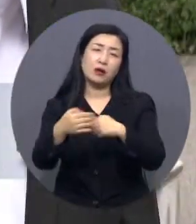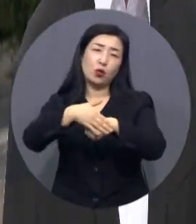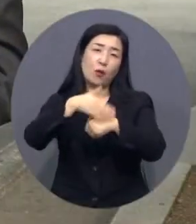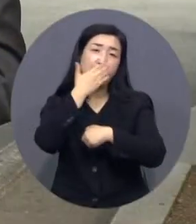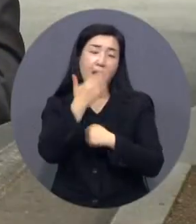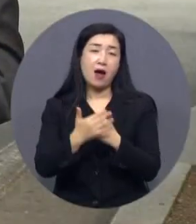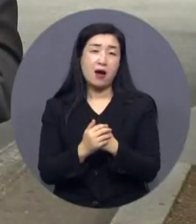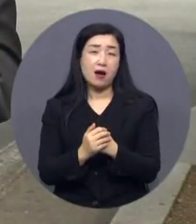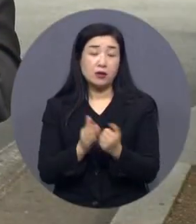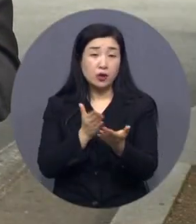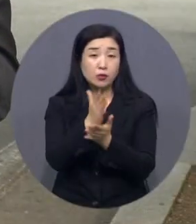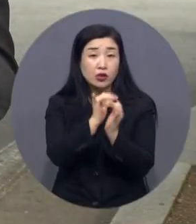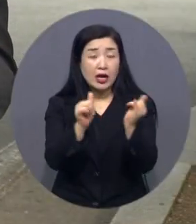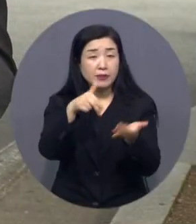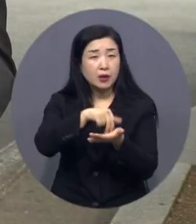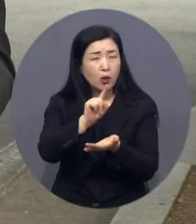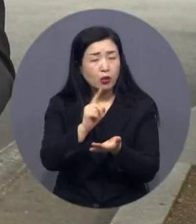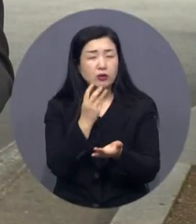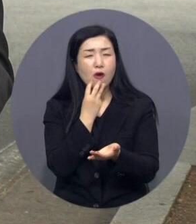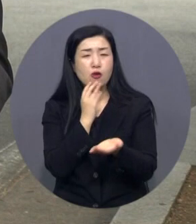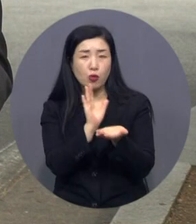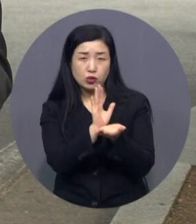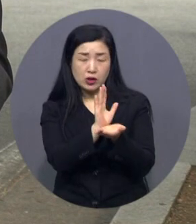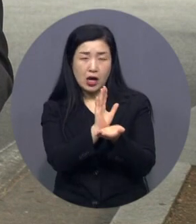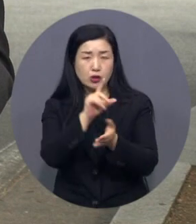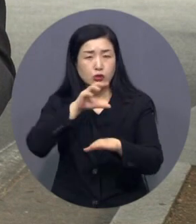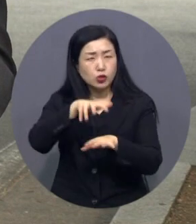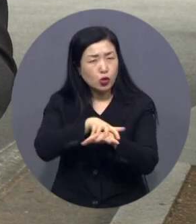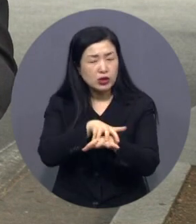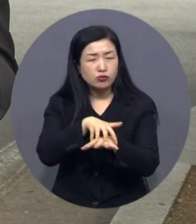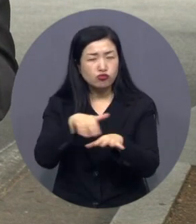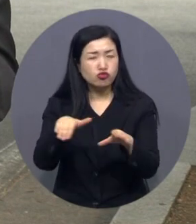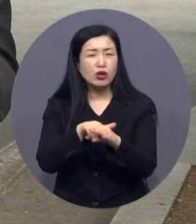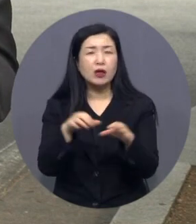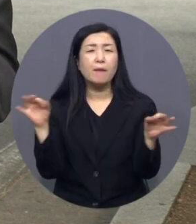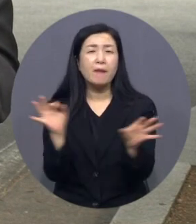것으로. 전문가들은 서울 본사 중심의 조직 문화에서 벗어날 것과